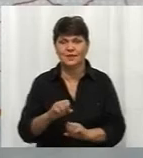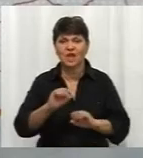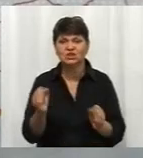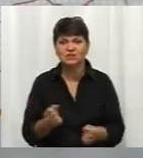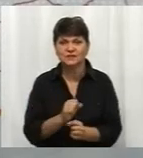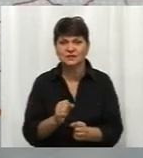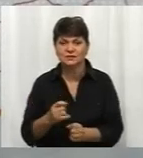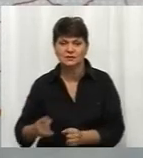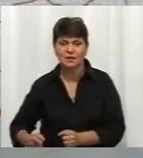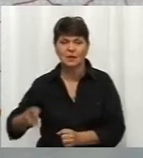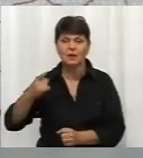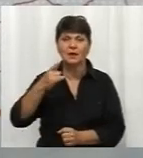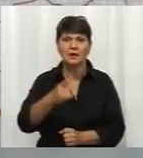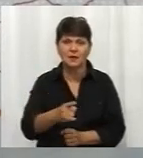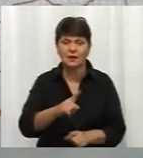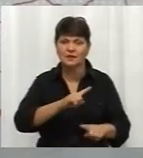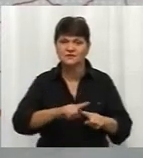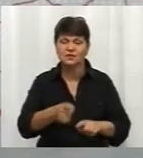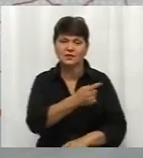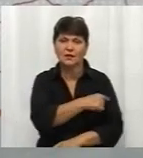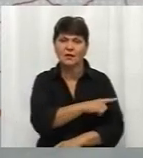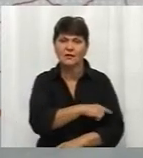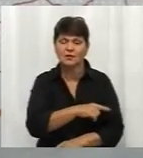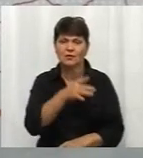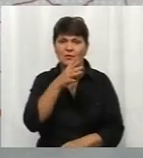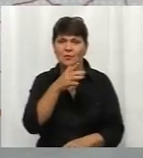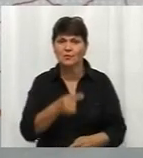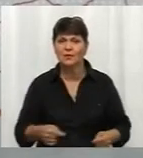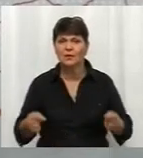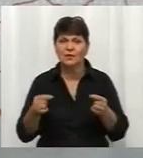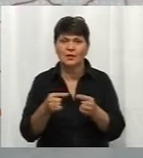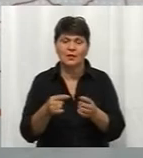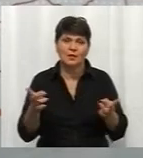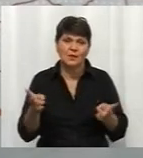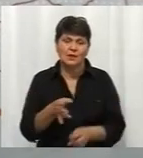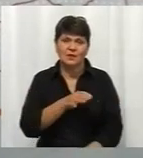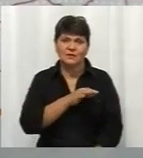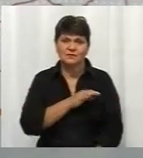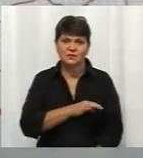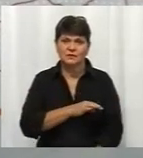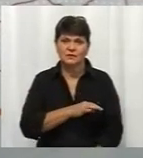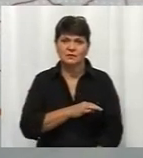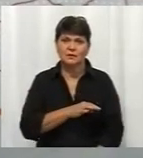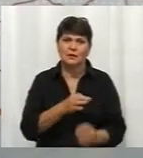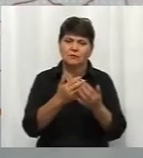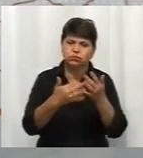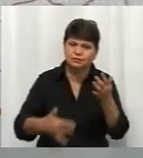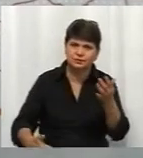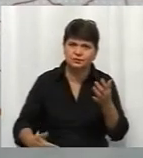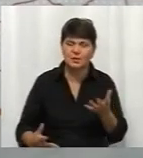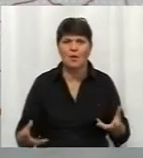швидкість прибуття швидкої допомоги на час, потрібно вживати цілий комплекс. Так само